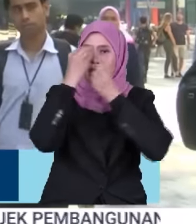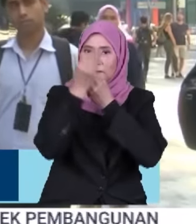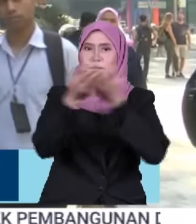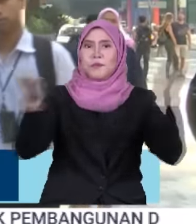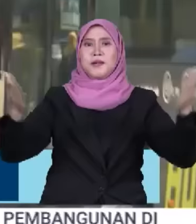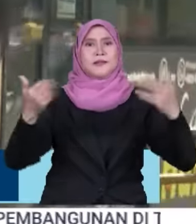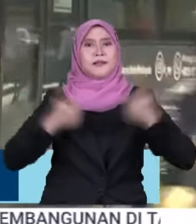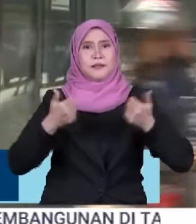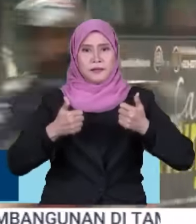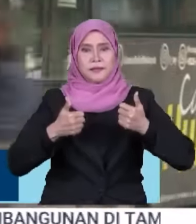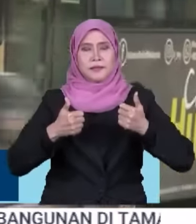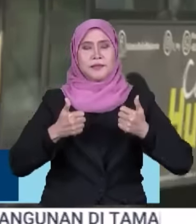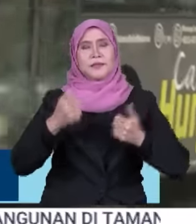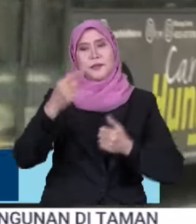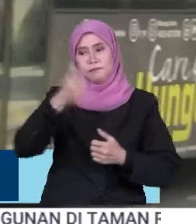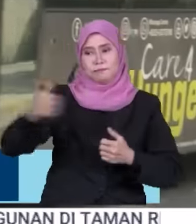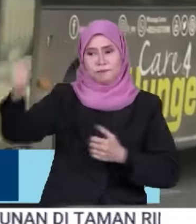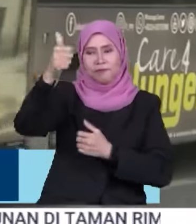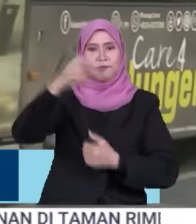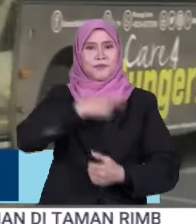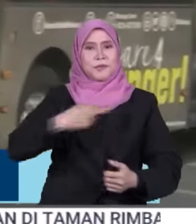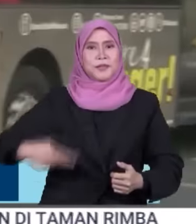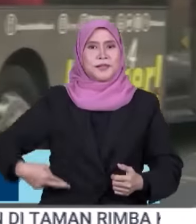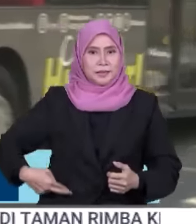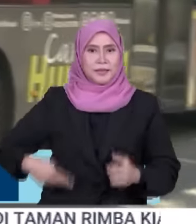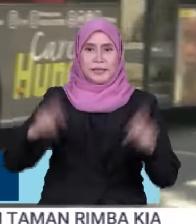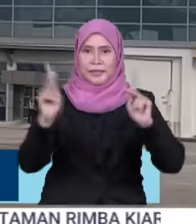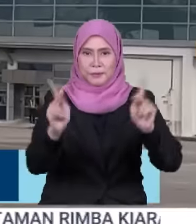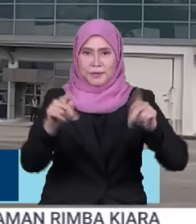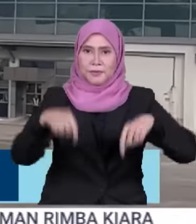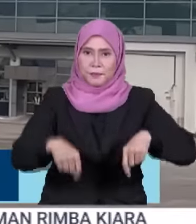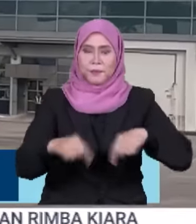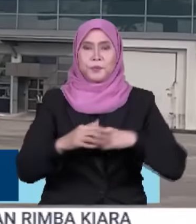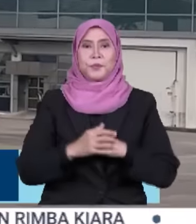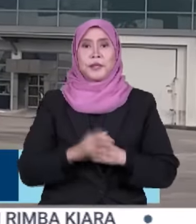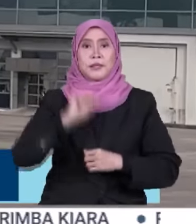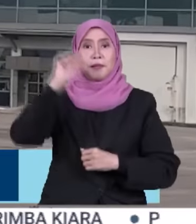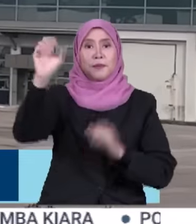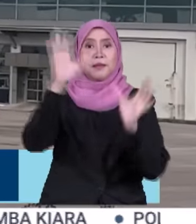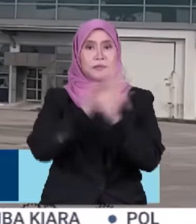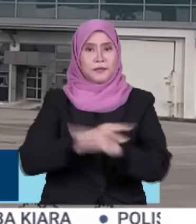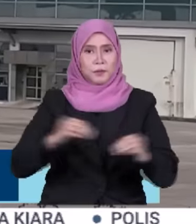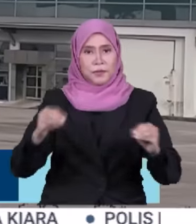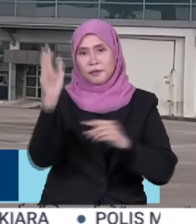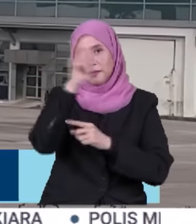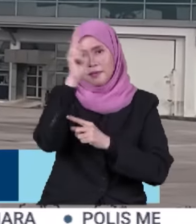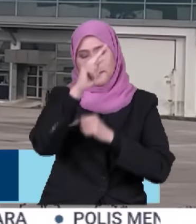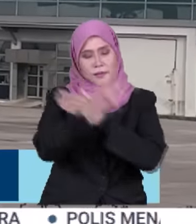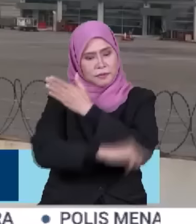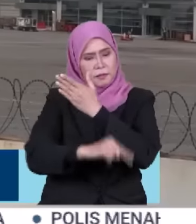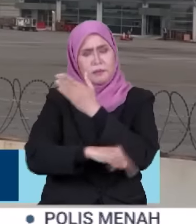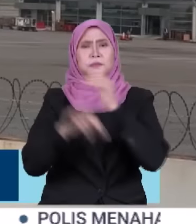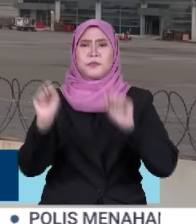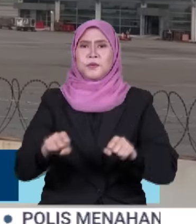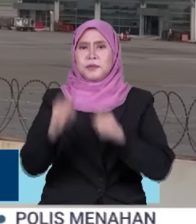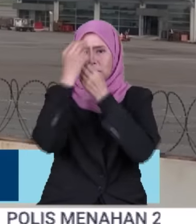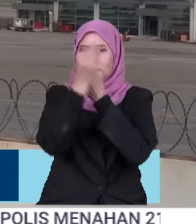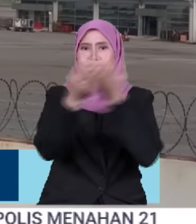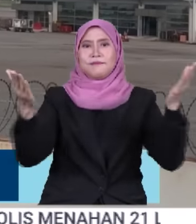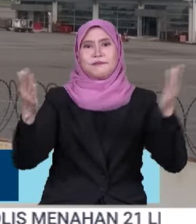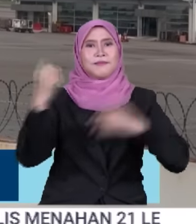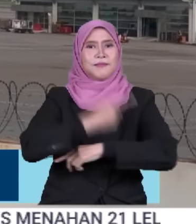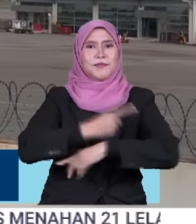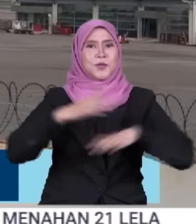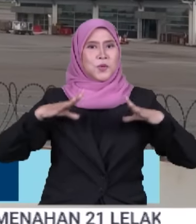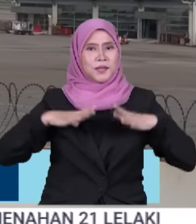Raya Aidilfitri oleh Penyimpan Mohol Besar Raja-Raja Khamis ini. Bagi Sabah dan Sarawak, kerajaan negeri boleh mengisytiharkan hari